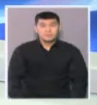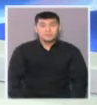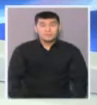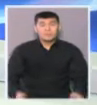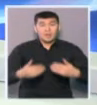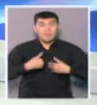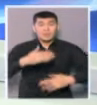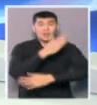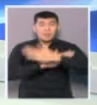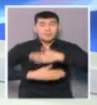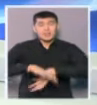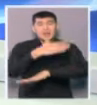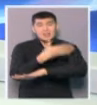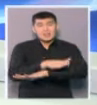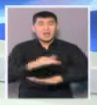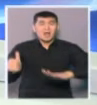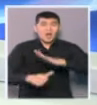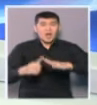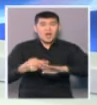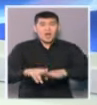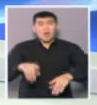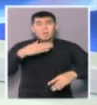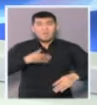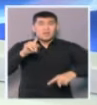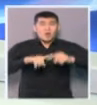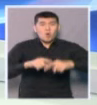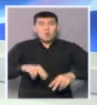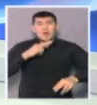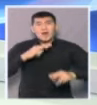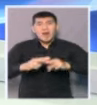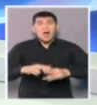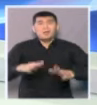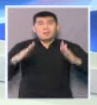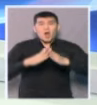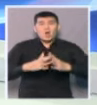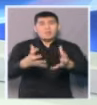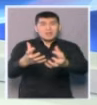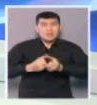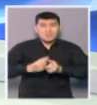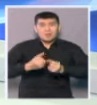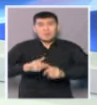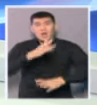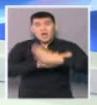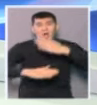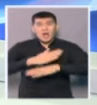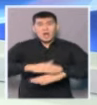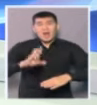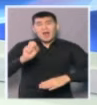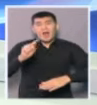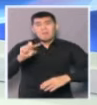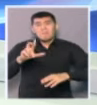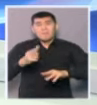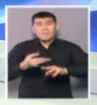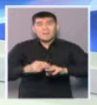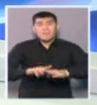Мен мүгедекпін, далада қаңғып жүрмін. Туған қарындасым үйді тартып алды. Көмектесіңіздер. Бұл атыраулық мүмкіндігі шектеулі жан Абай